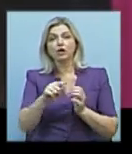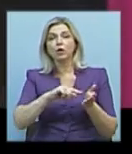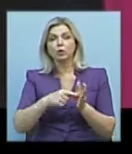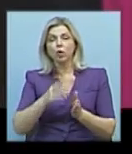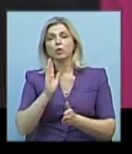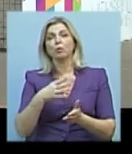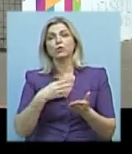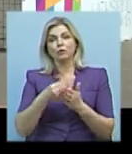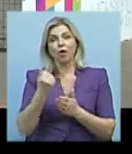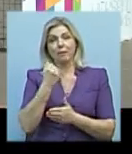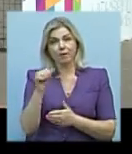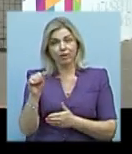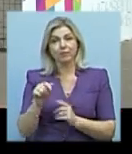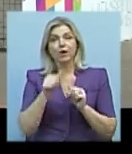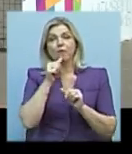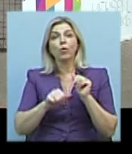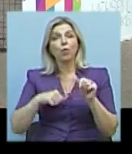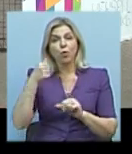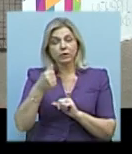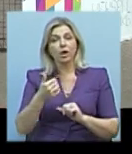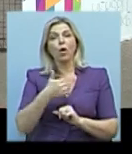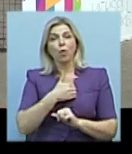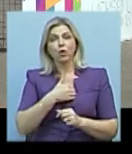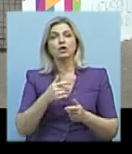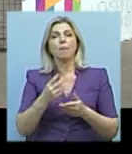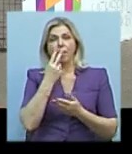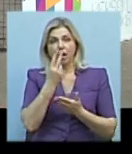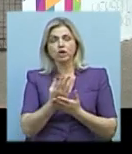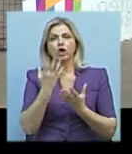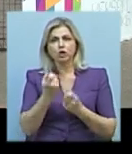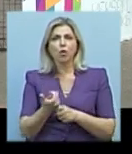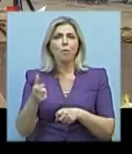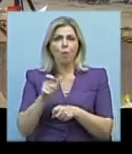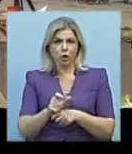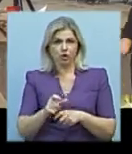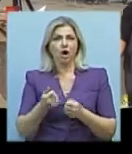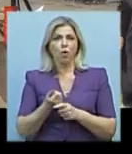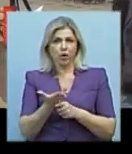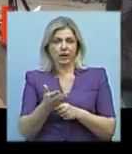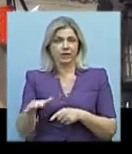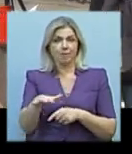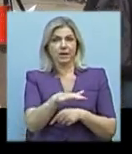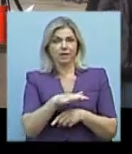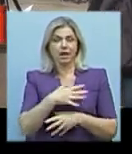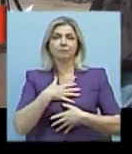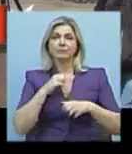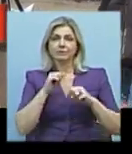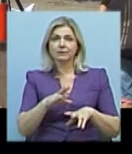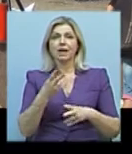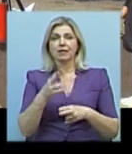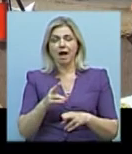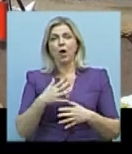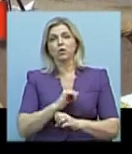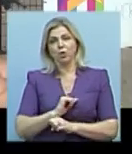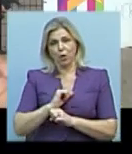свій переможець. У наступному році організатори хочуть презентувати ще більшу кількість майданчиків. Всі зусилля спрямовані на оздоровлення